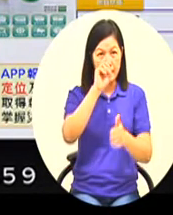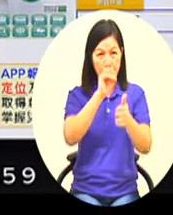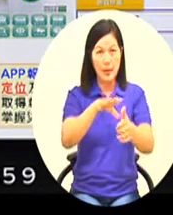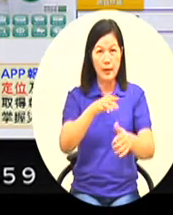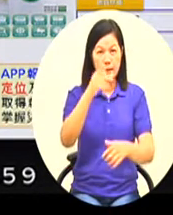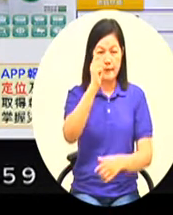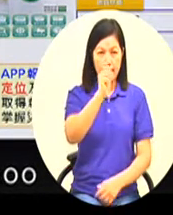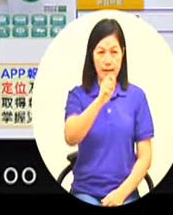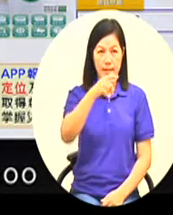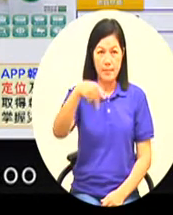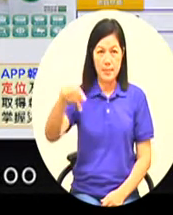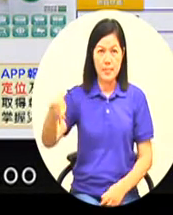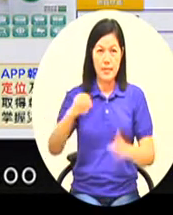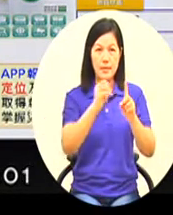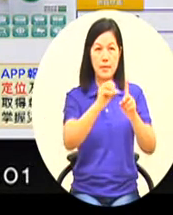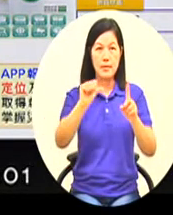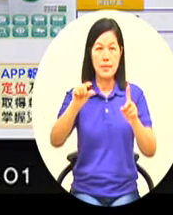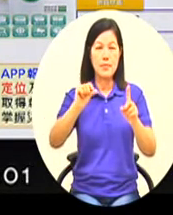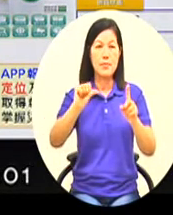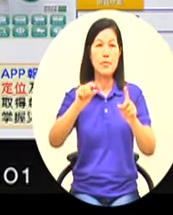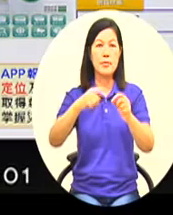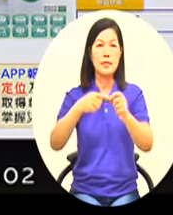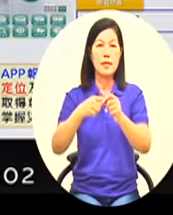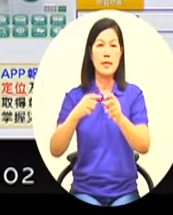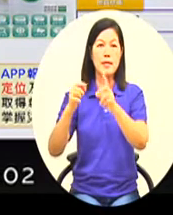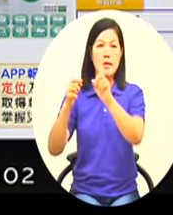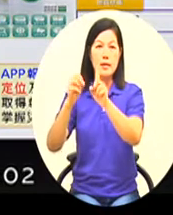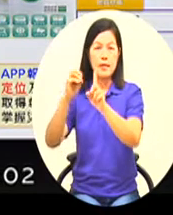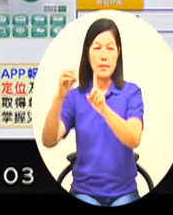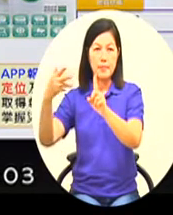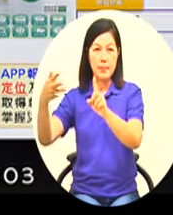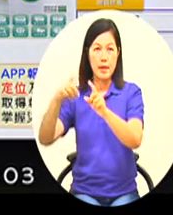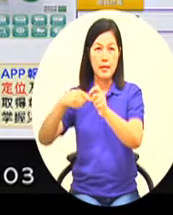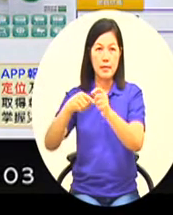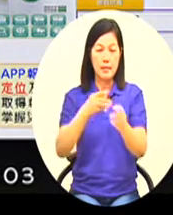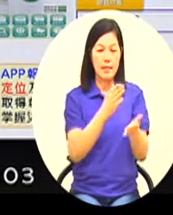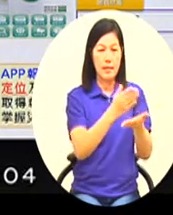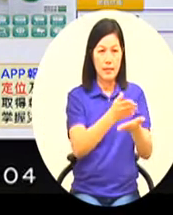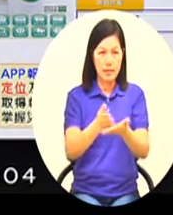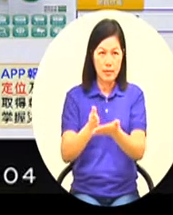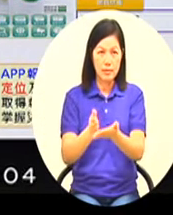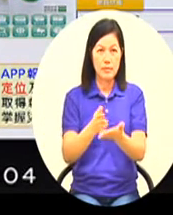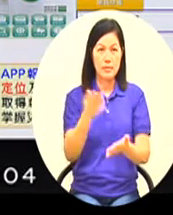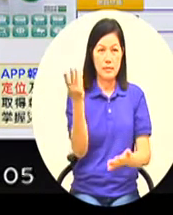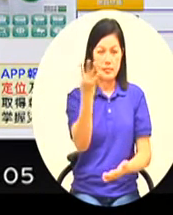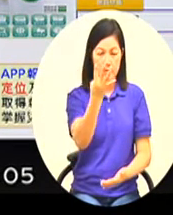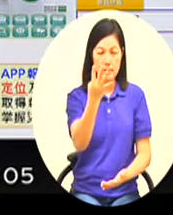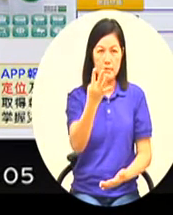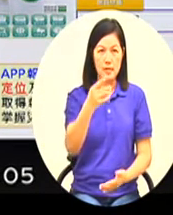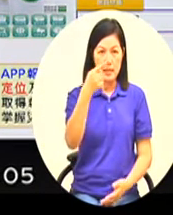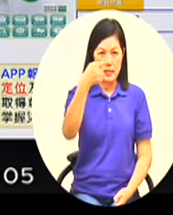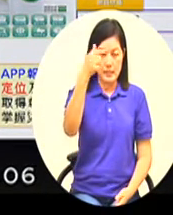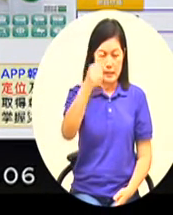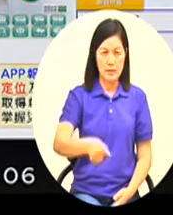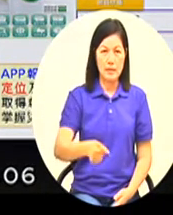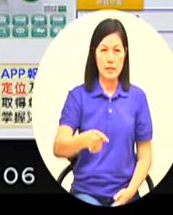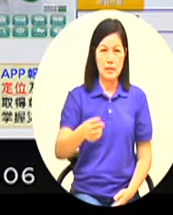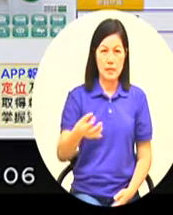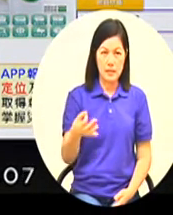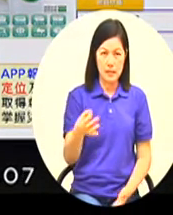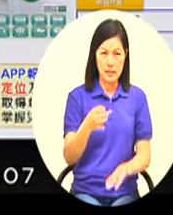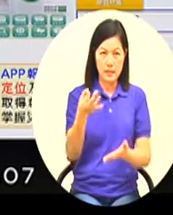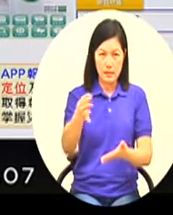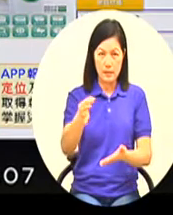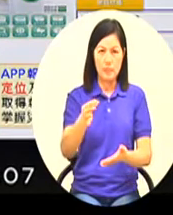在105年到108年分四个阶段来完成，总经费在1亿多元。依消